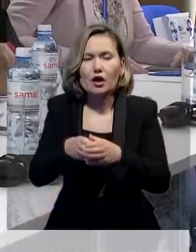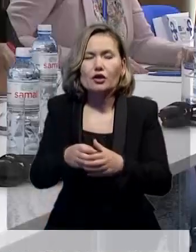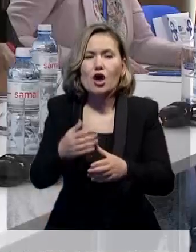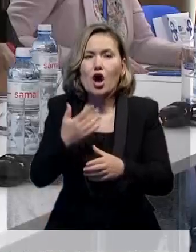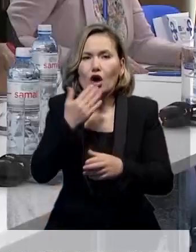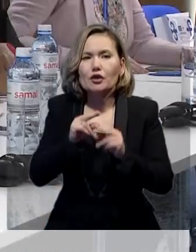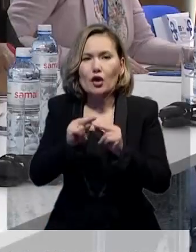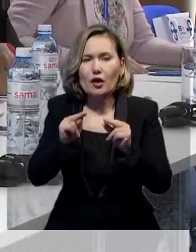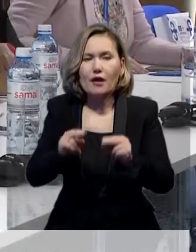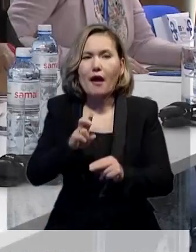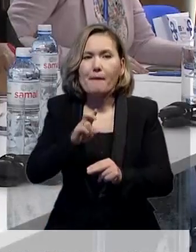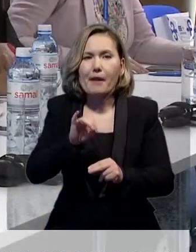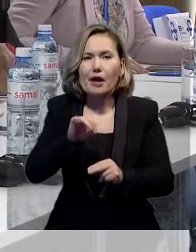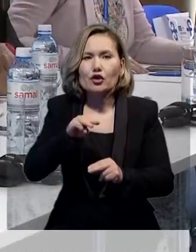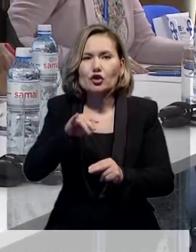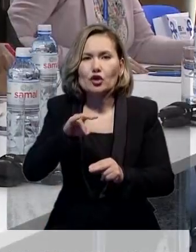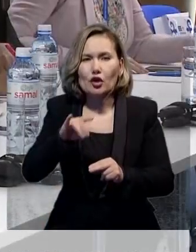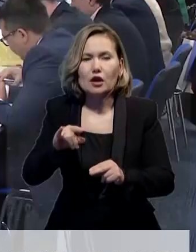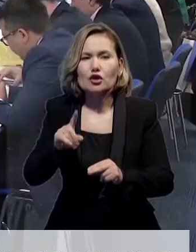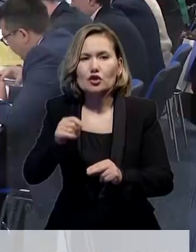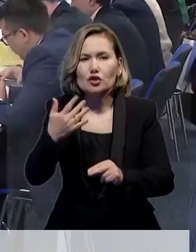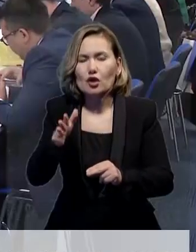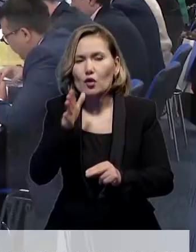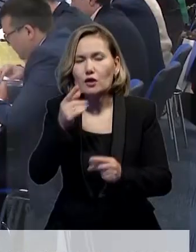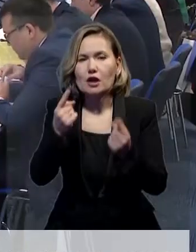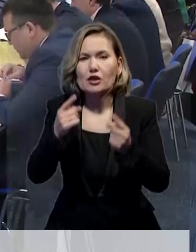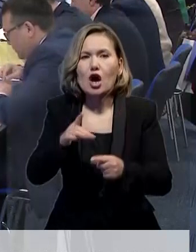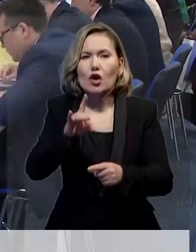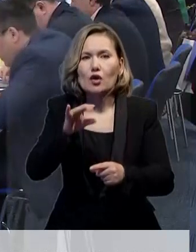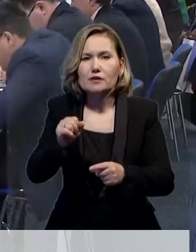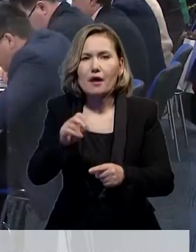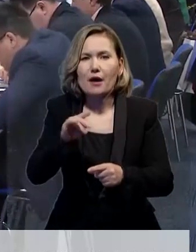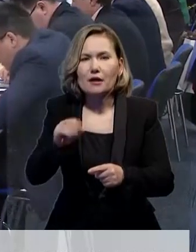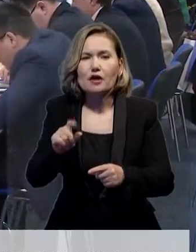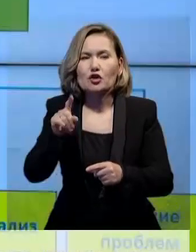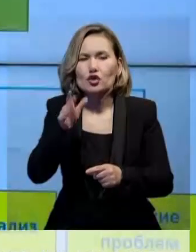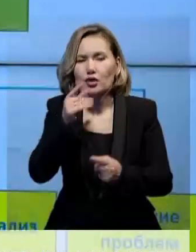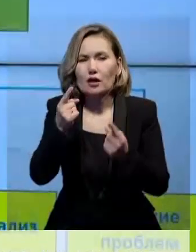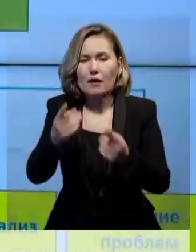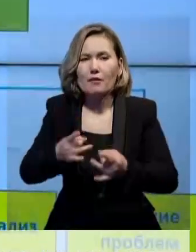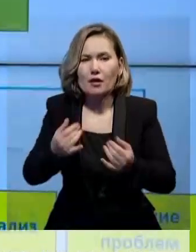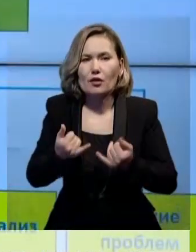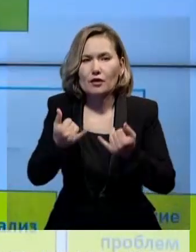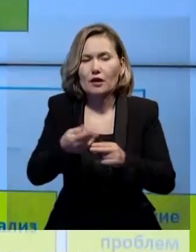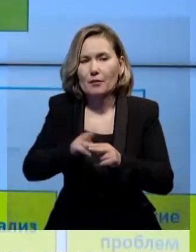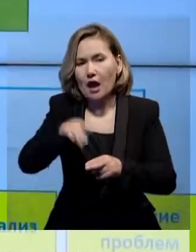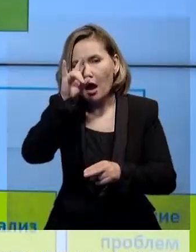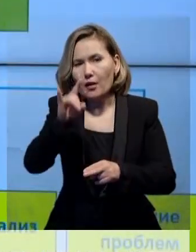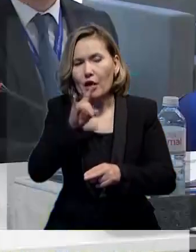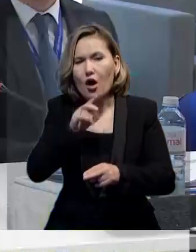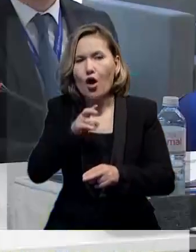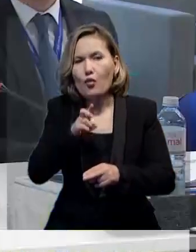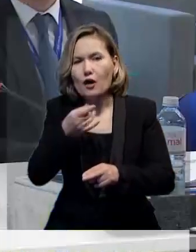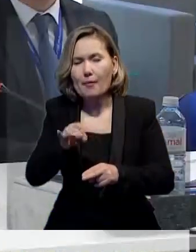Ахмет Байтұрсынұлының 150 және әйгілі әнші Роза Бағланованың 100 жылдық мерейтойлары аталып өтті. Сондай-ақ Қазақстанның